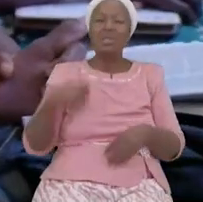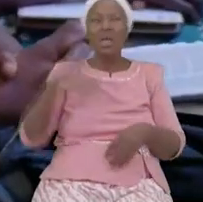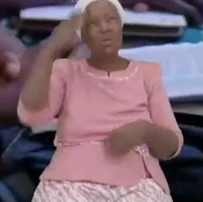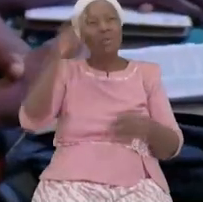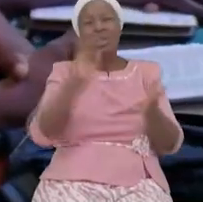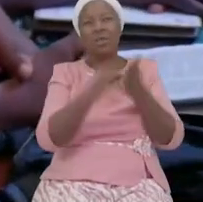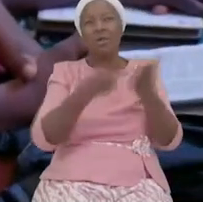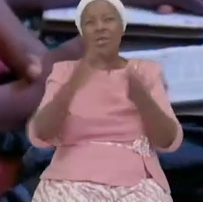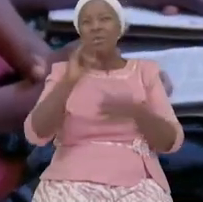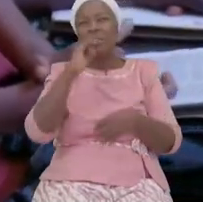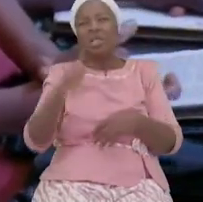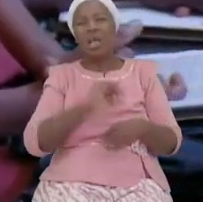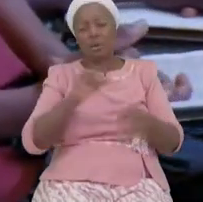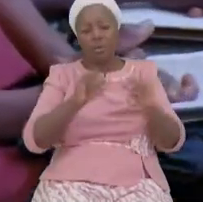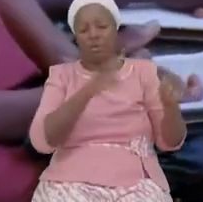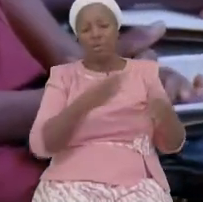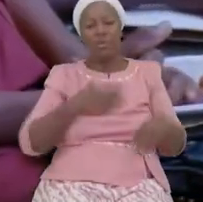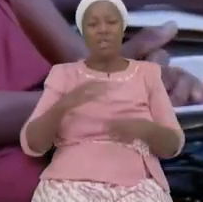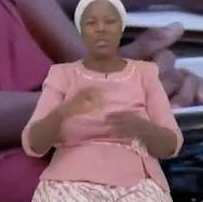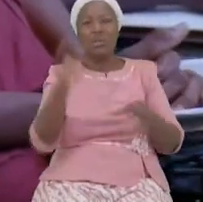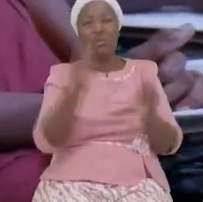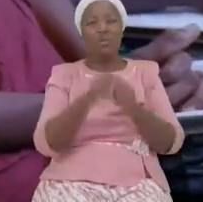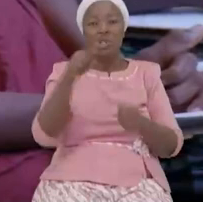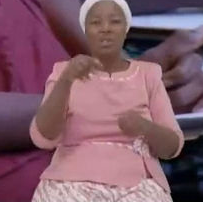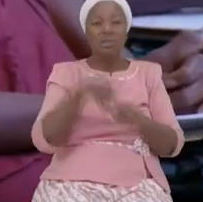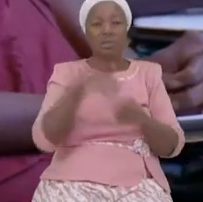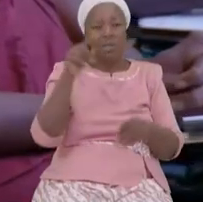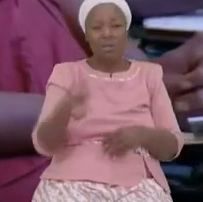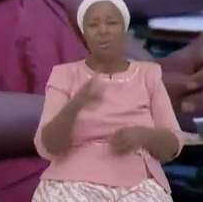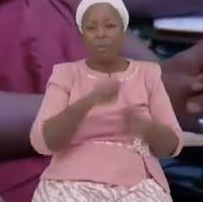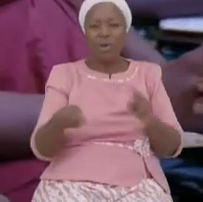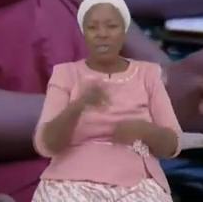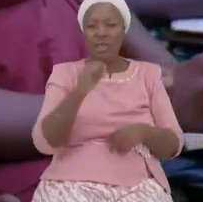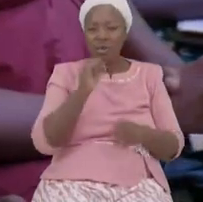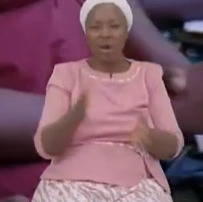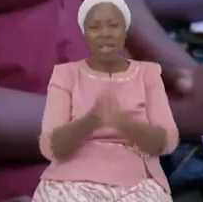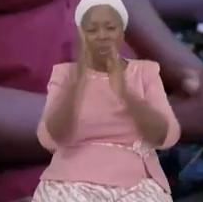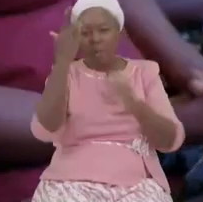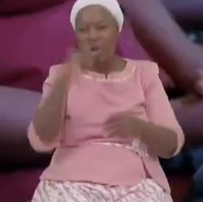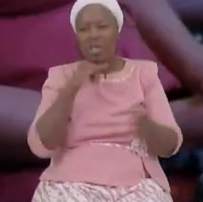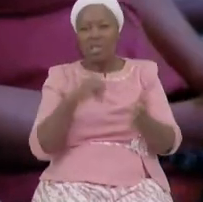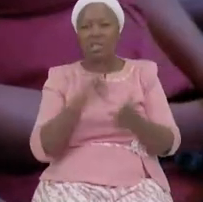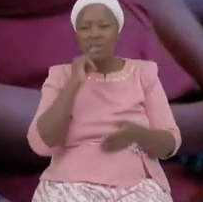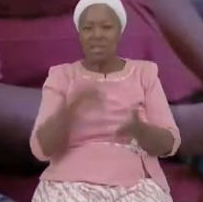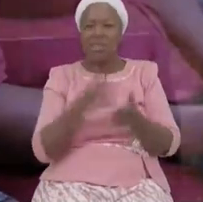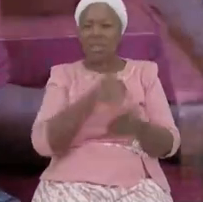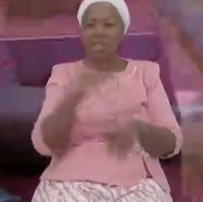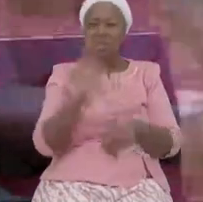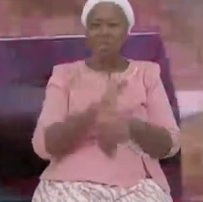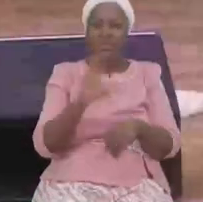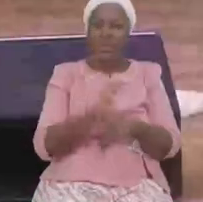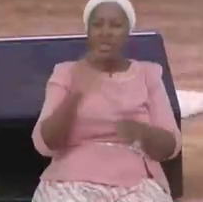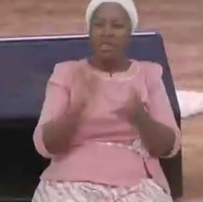mettrai mon esprit en vous. Mais ils ne demandent pas. Comment se fait-il que dans une église qui